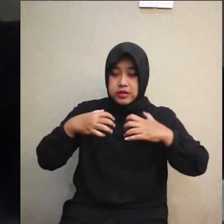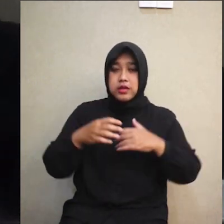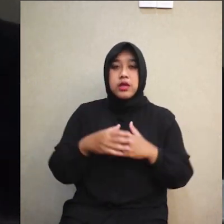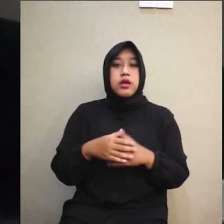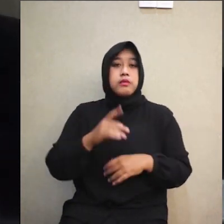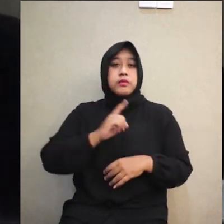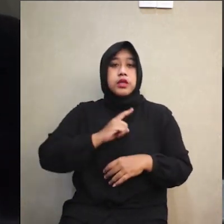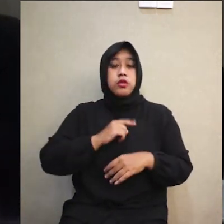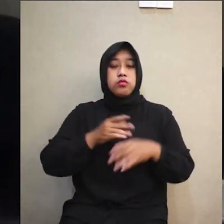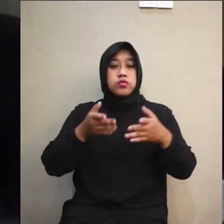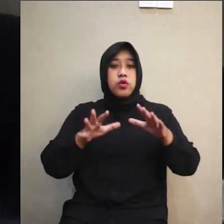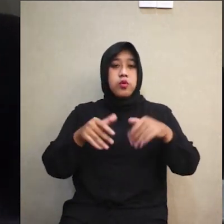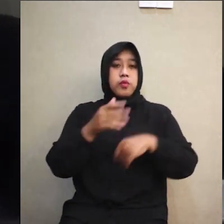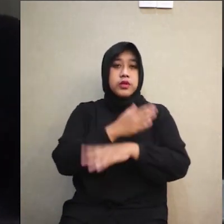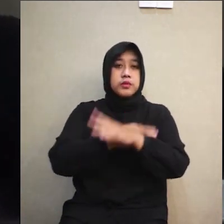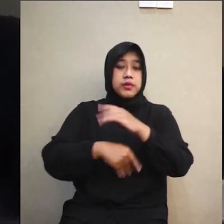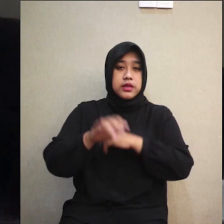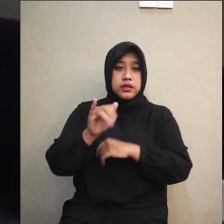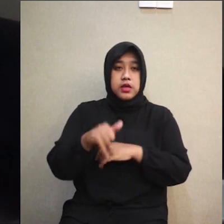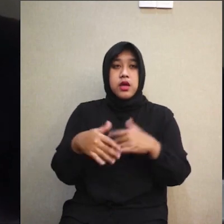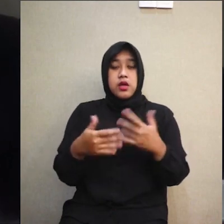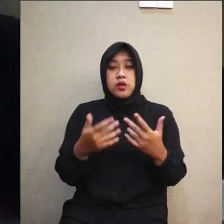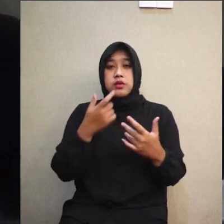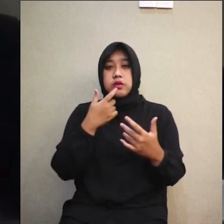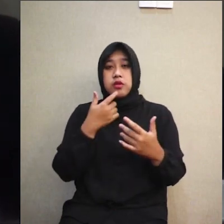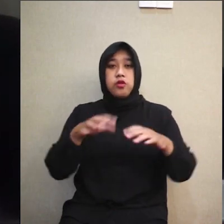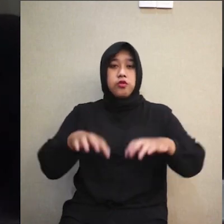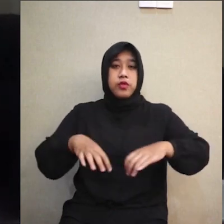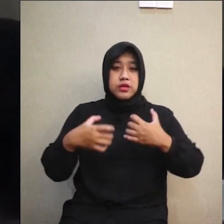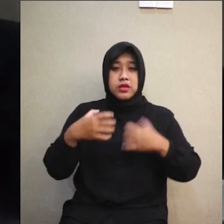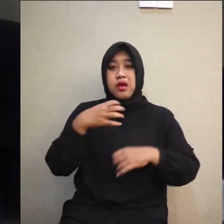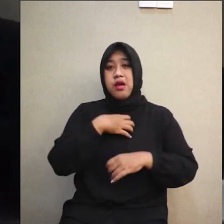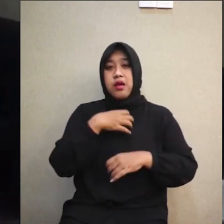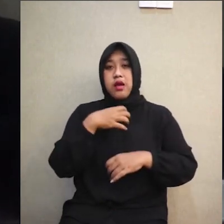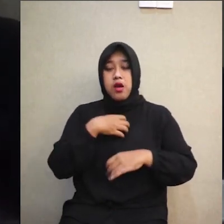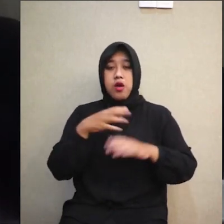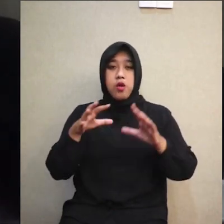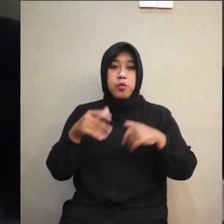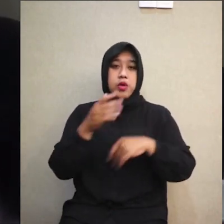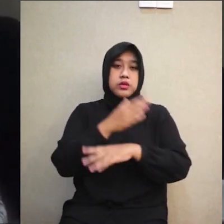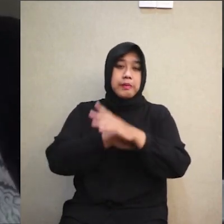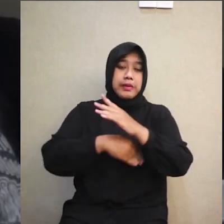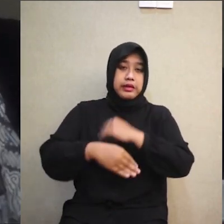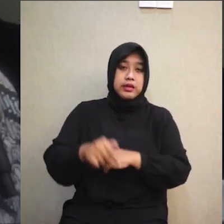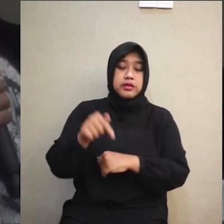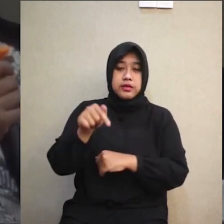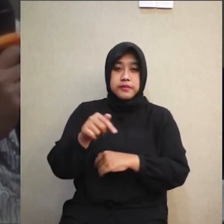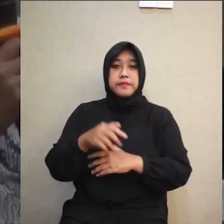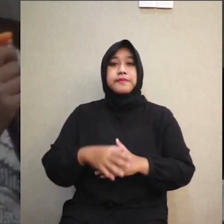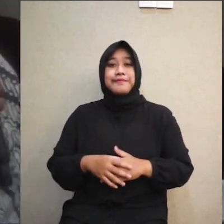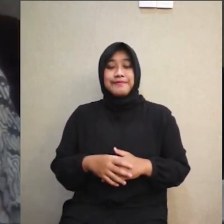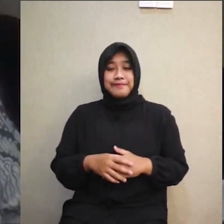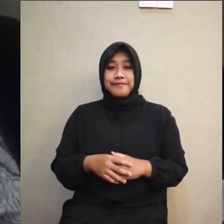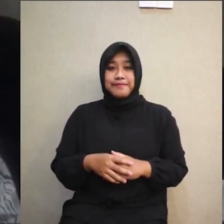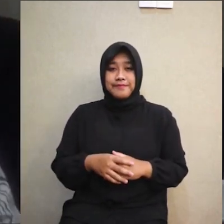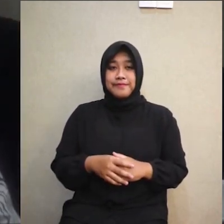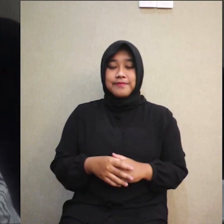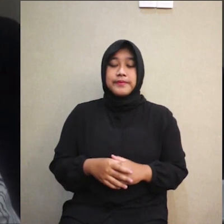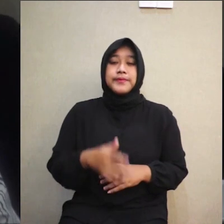of persons atau Konvensi hak difabel atau penyandang disabilitas